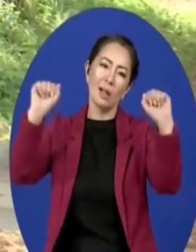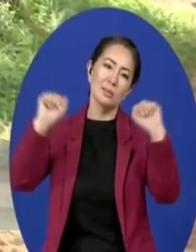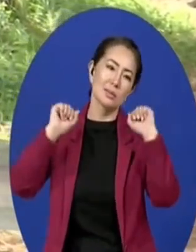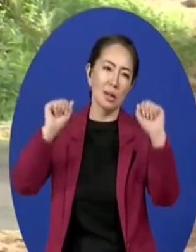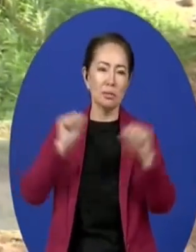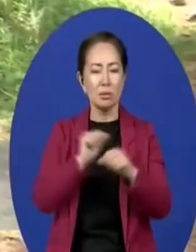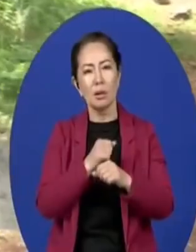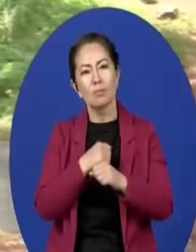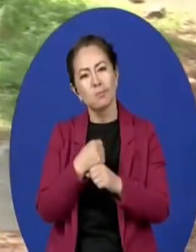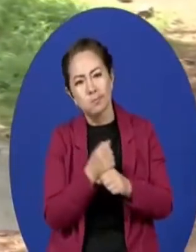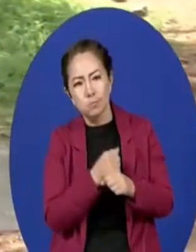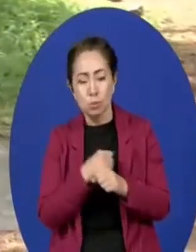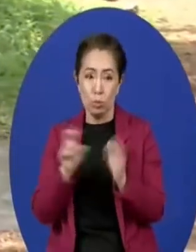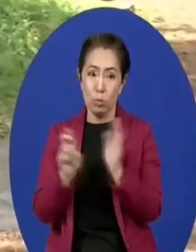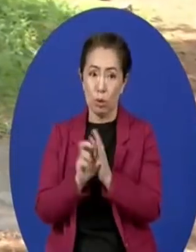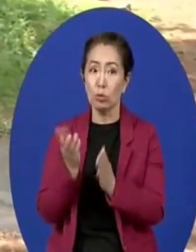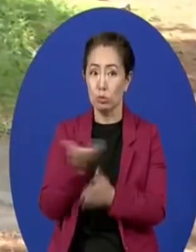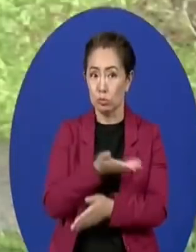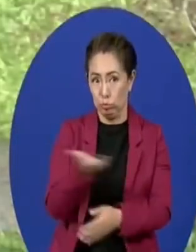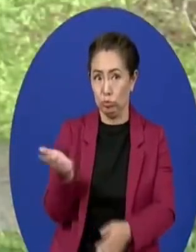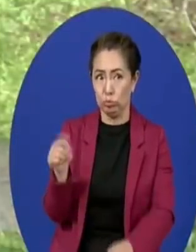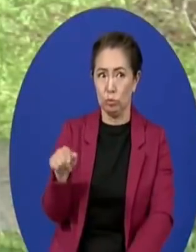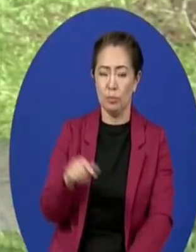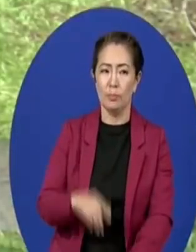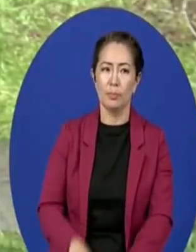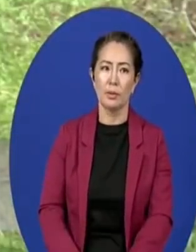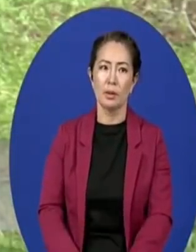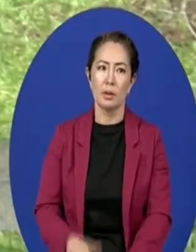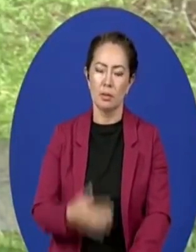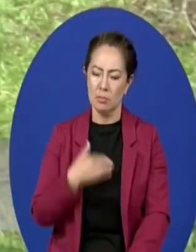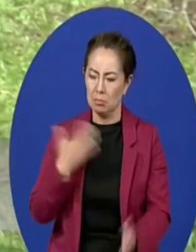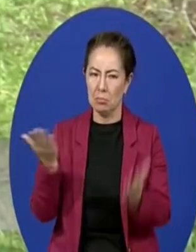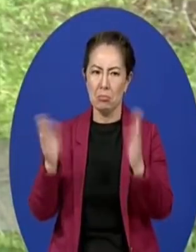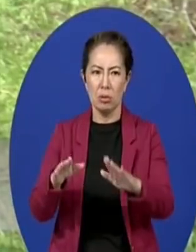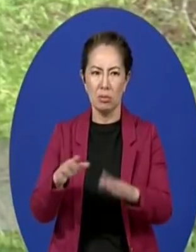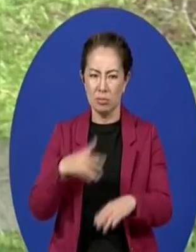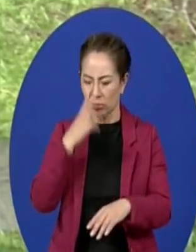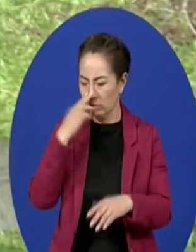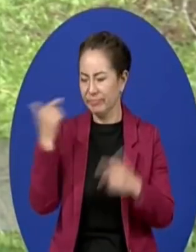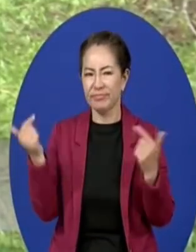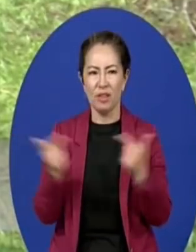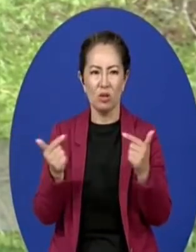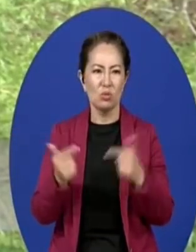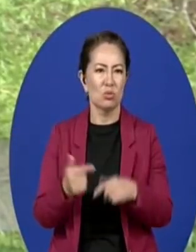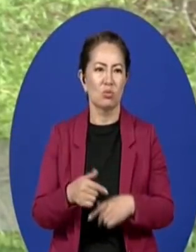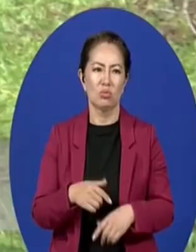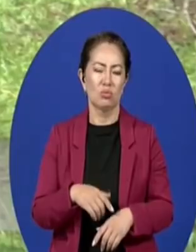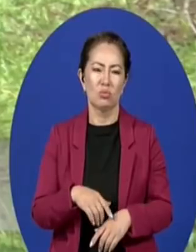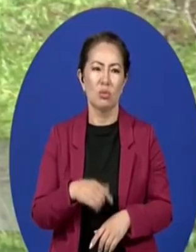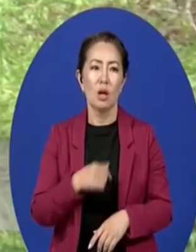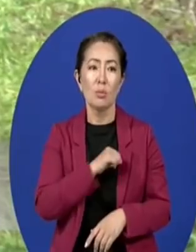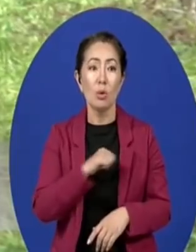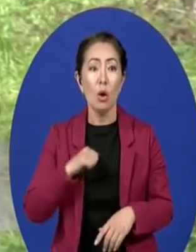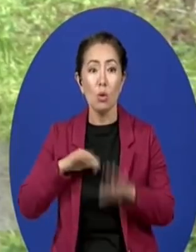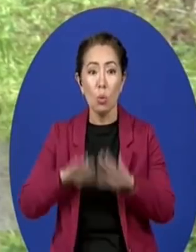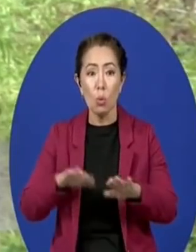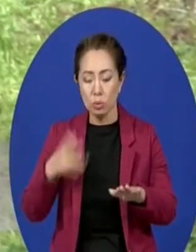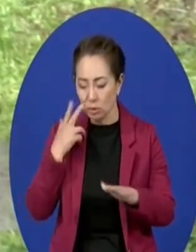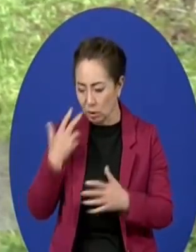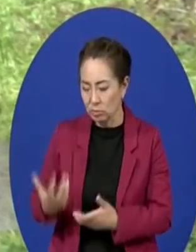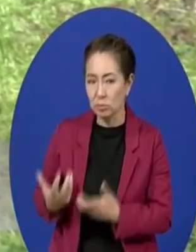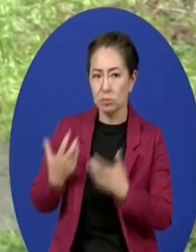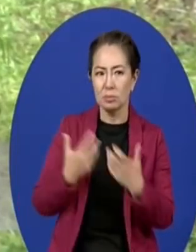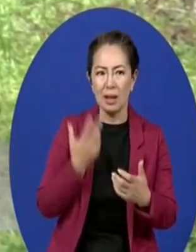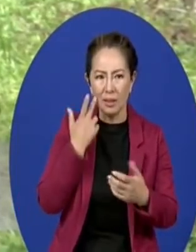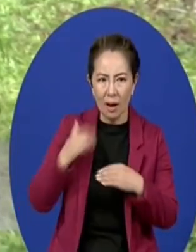хийх боломжтой болжээ. Тэгээ энийг би бол нураахыг эрс эсэргүүцэж байгаа. Тэгээд би бас өөрийнхөө хүүхдүүдийг салхилуулж